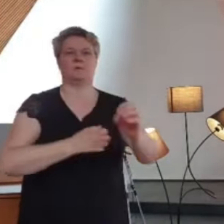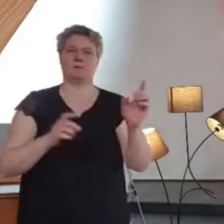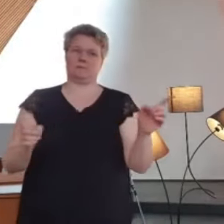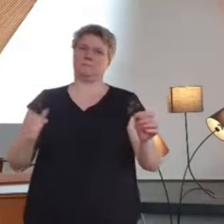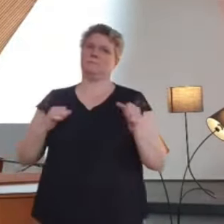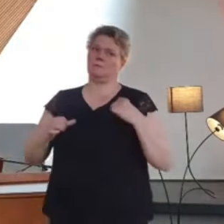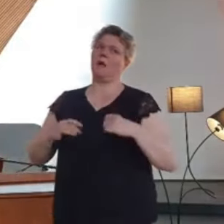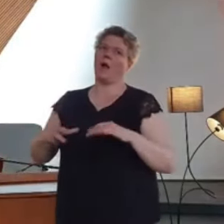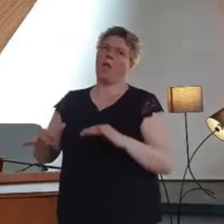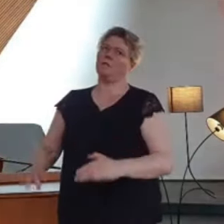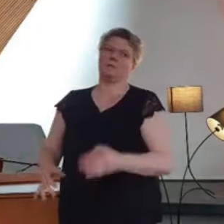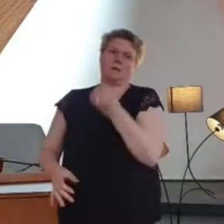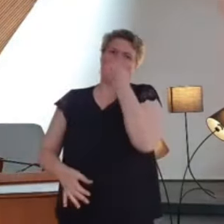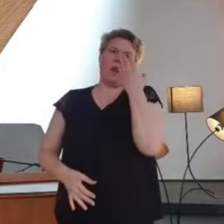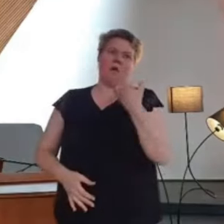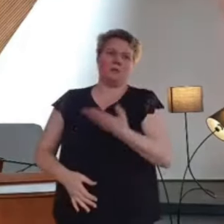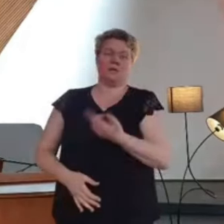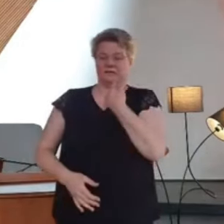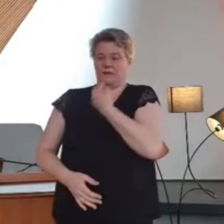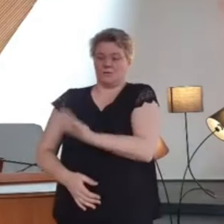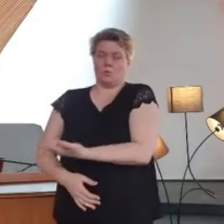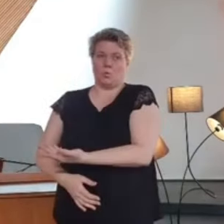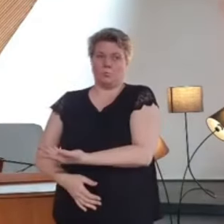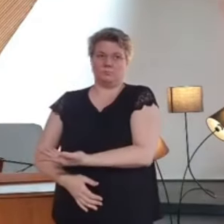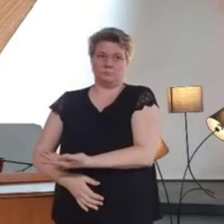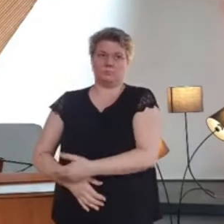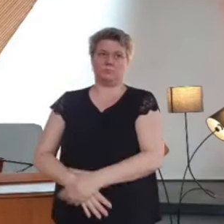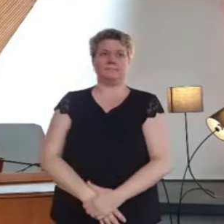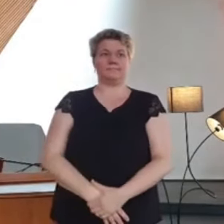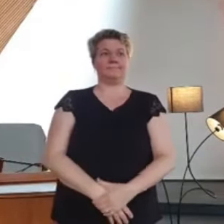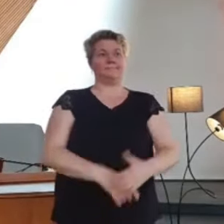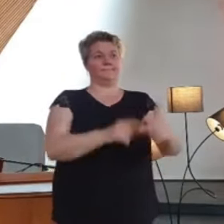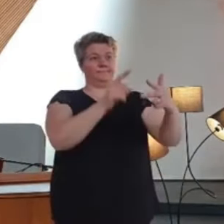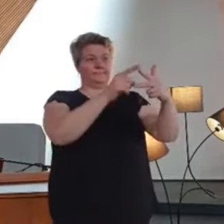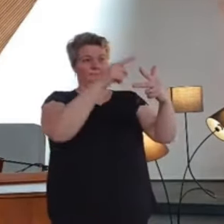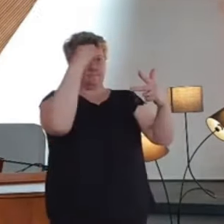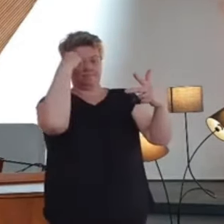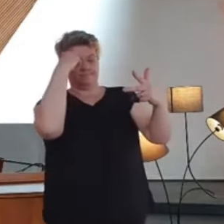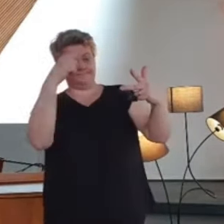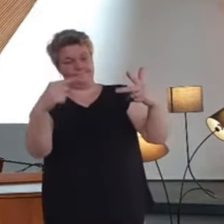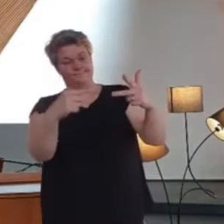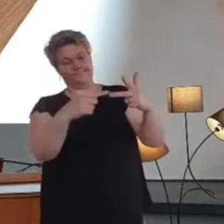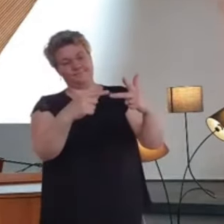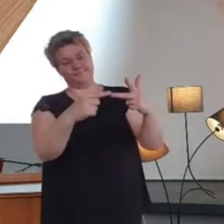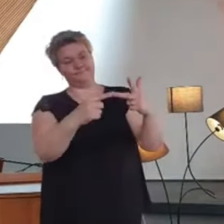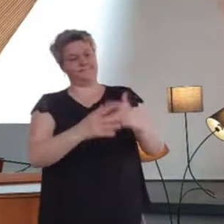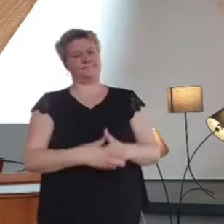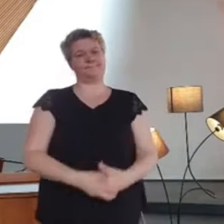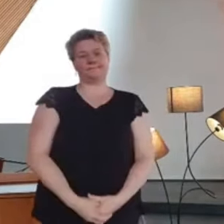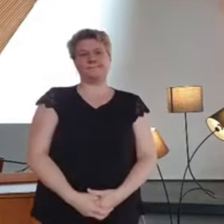davon ausgehen, dass eben der Mensch darunter gelitten hat. Der dritte Punkt,